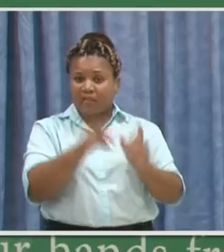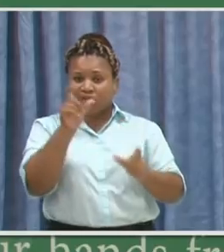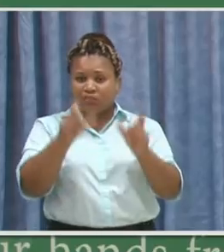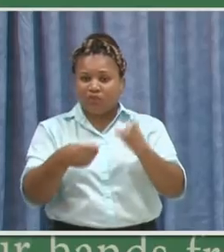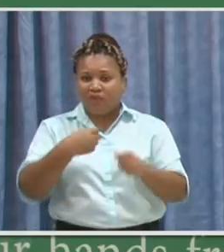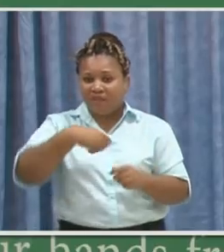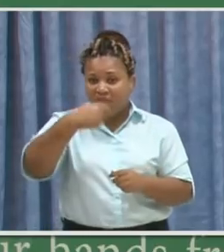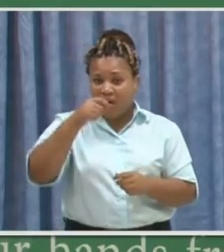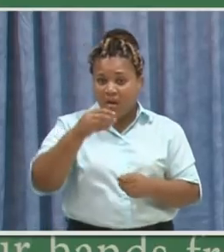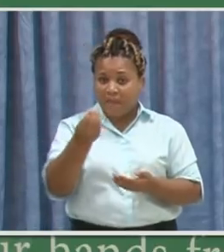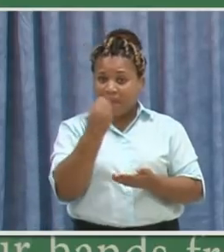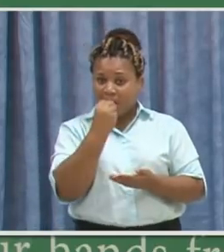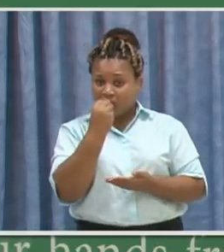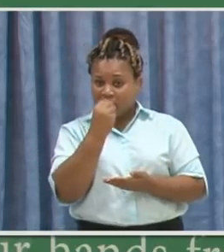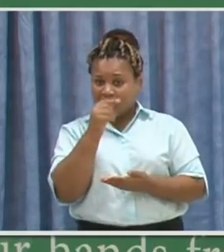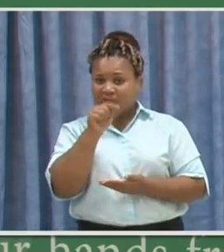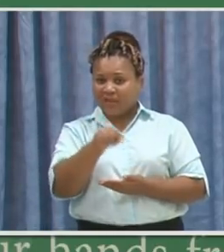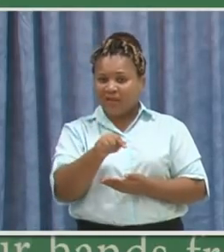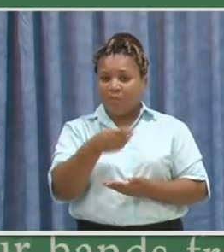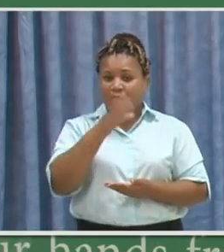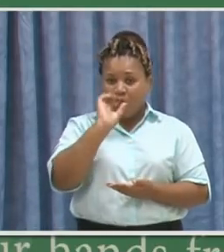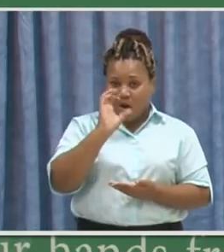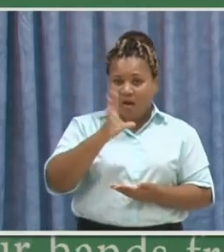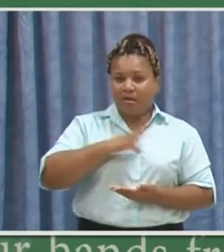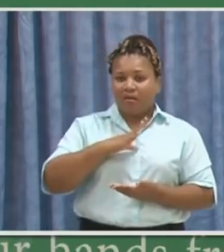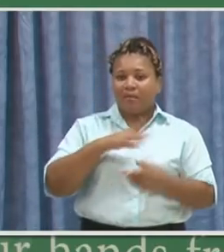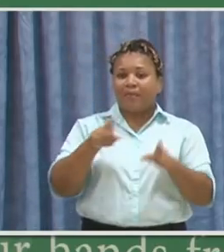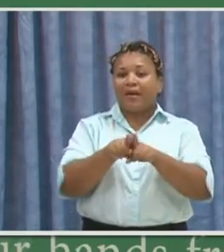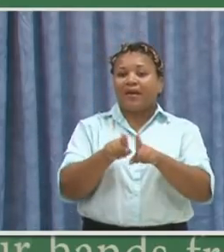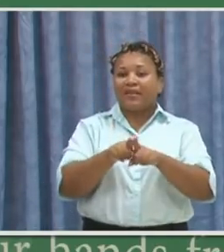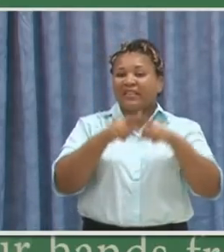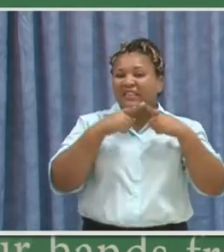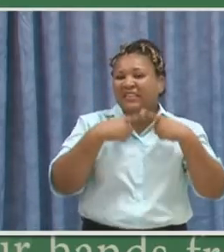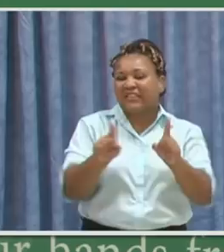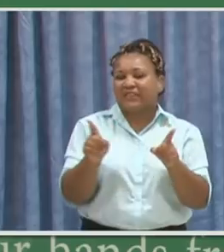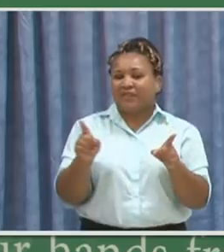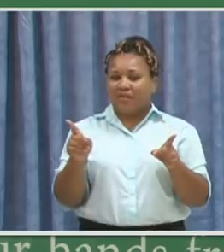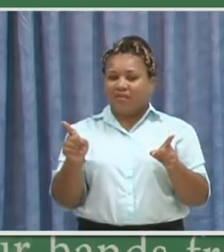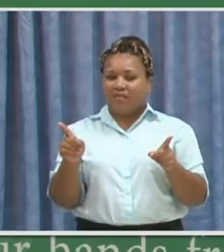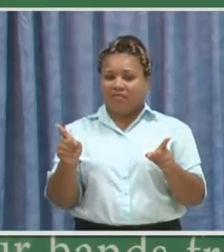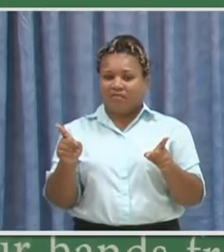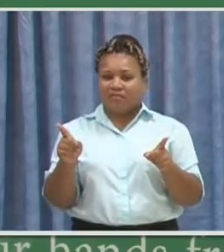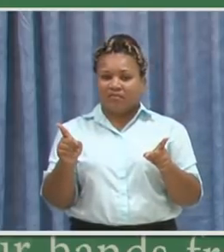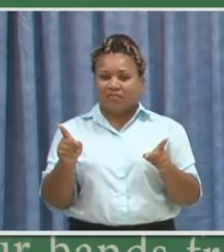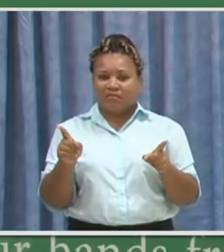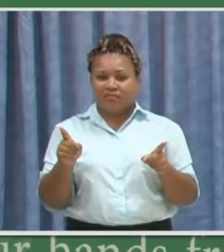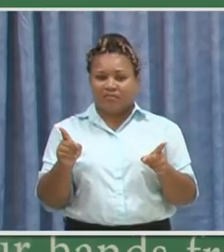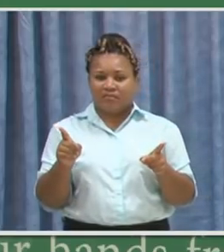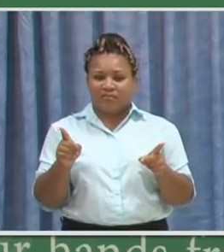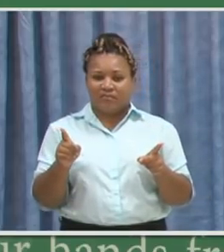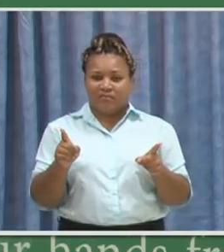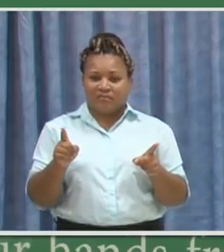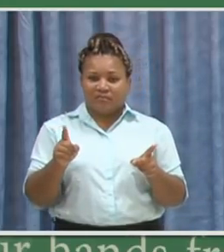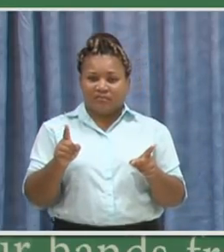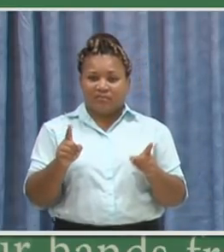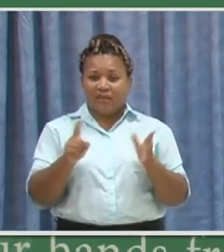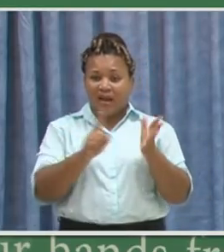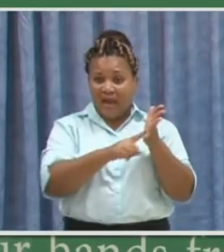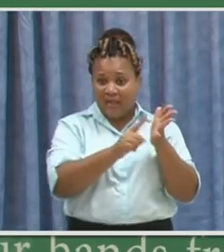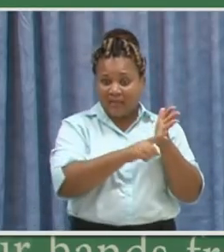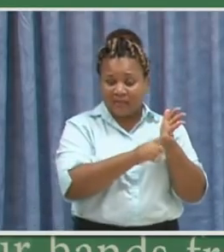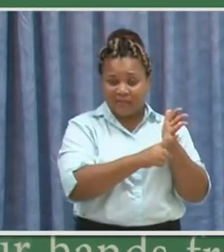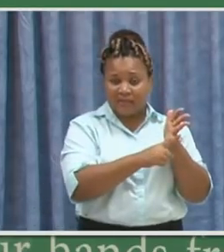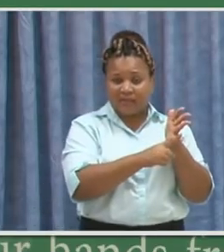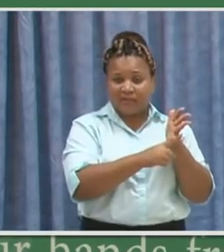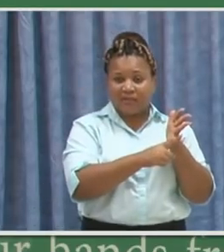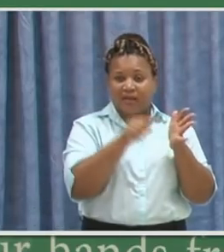lundi à partir semaine prochaine vous êtes capable commencer un travail avec les bon snack shop ainsi de suite mais c'est moi qui dans ce qui nous fait qui